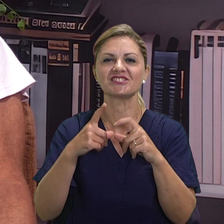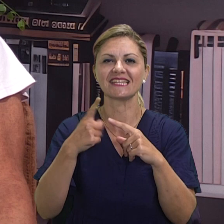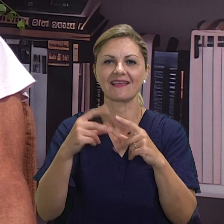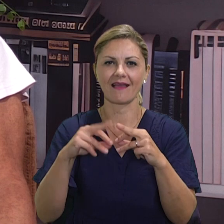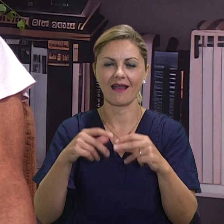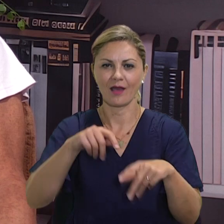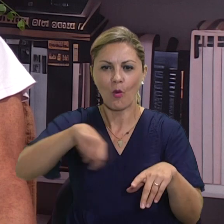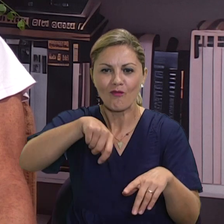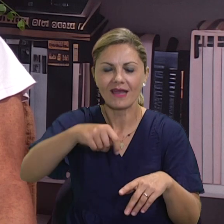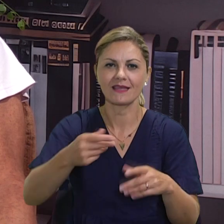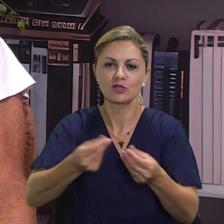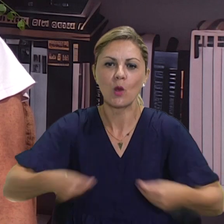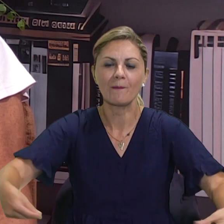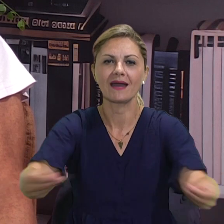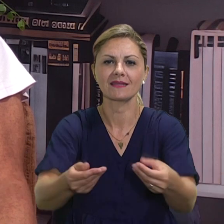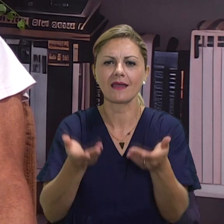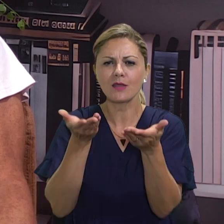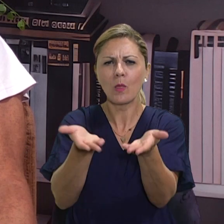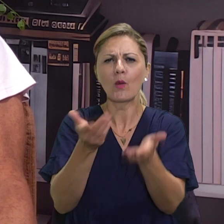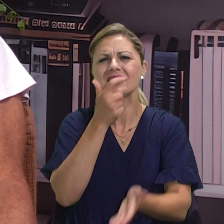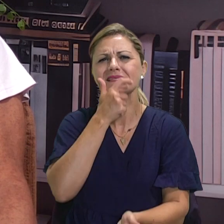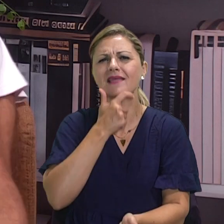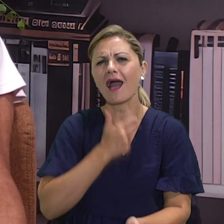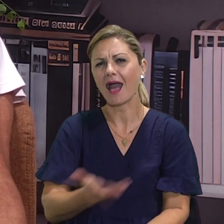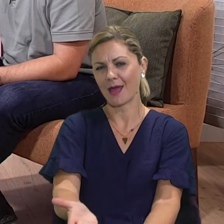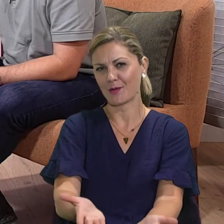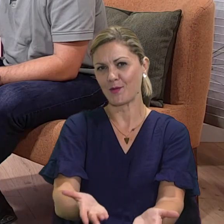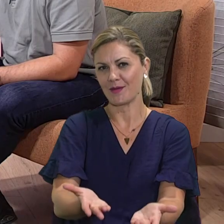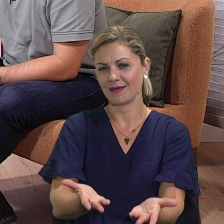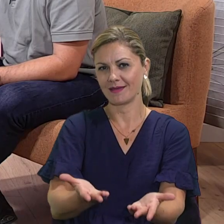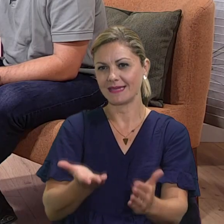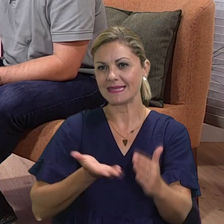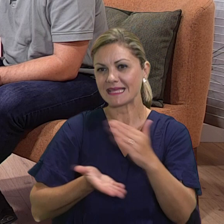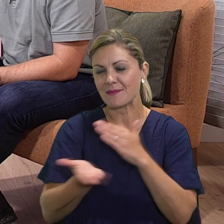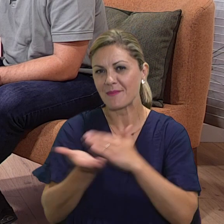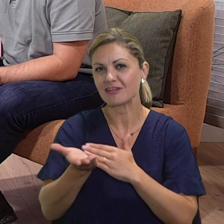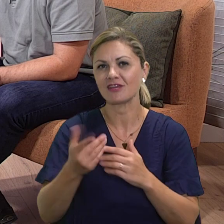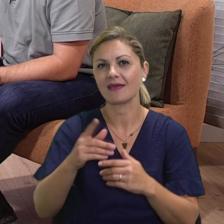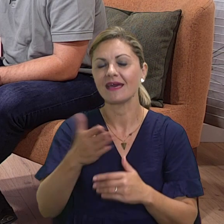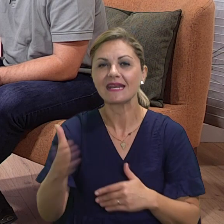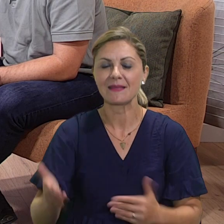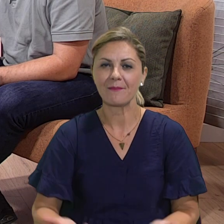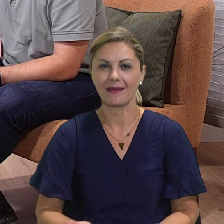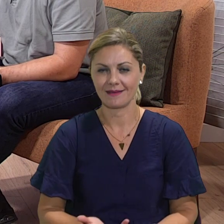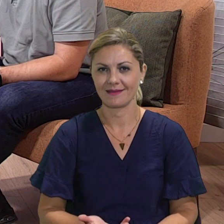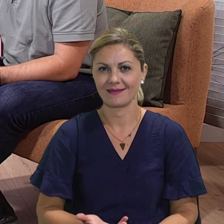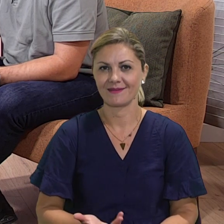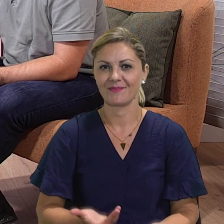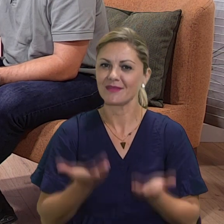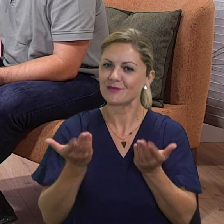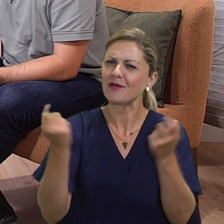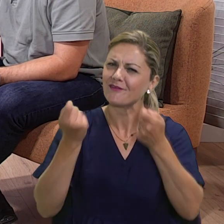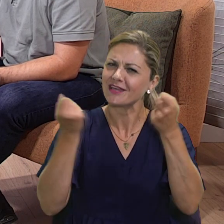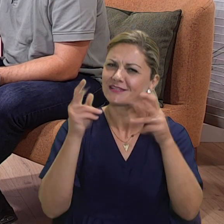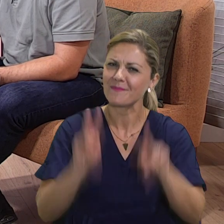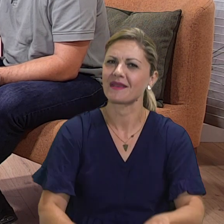feštu raščike doli ili feštu kuvanja sopanika. To je prava autoktona fešta, jeli, ili kad se peče neka riba i to.